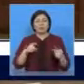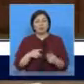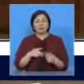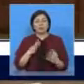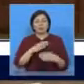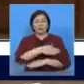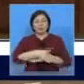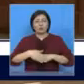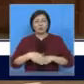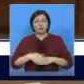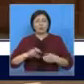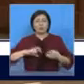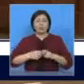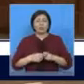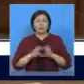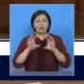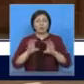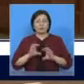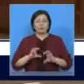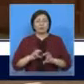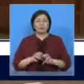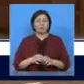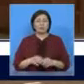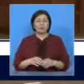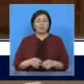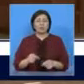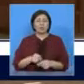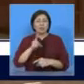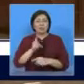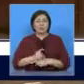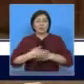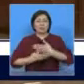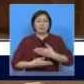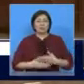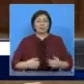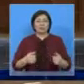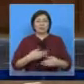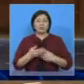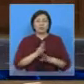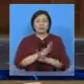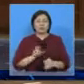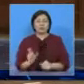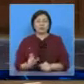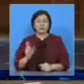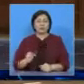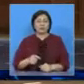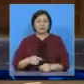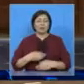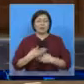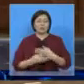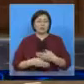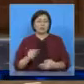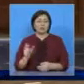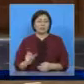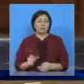Арынова, нарушив правила дорожного движения, на нерегулируемом пешеходном переходе не уступил дорогу пешеходам, переходящим проезжую